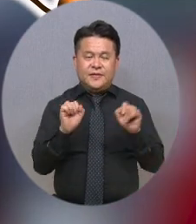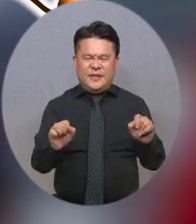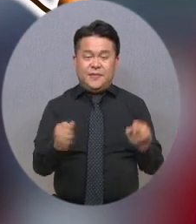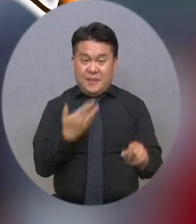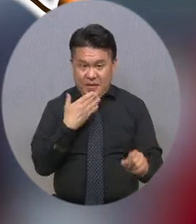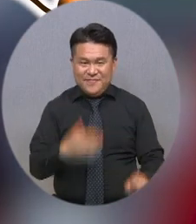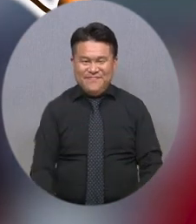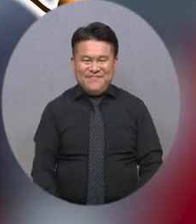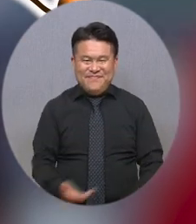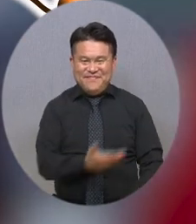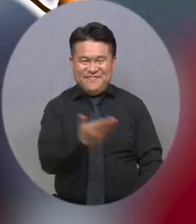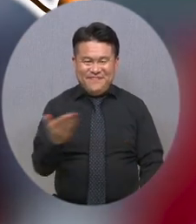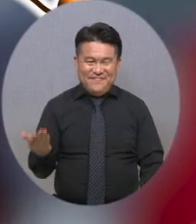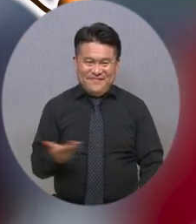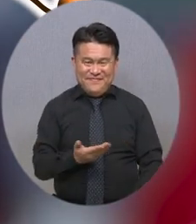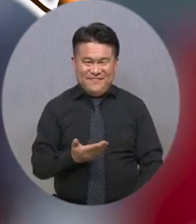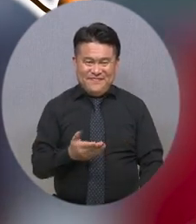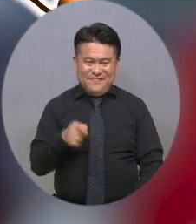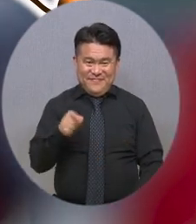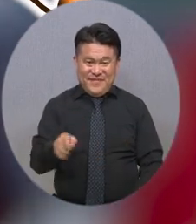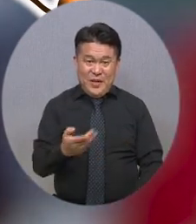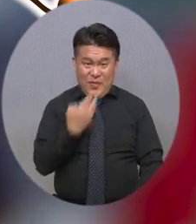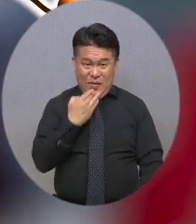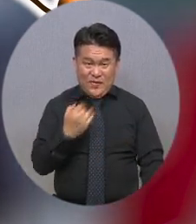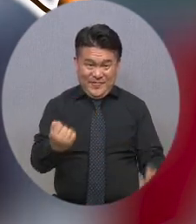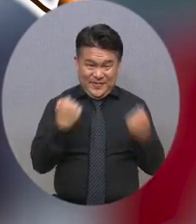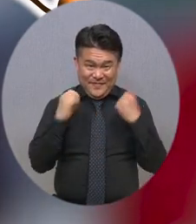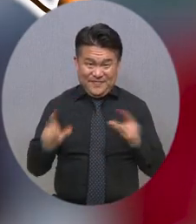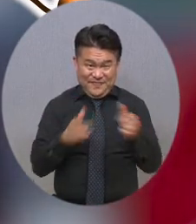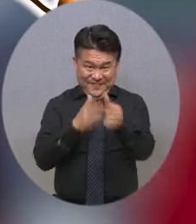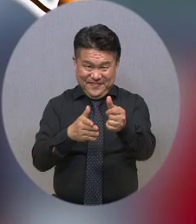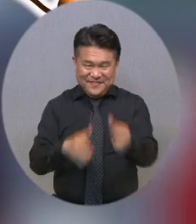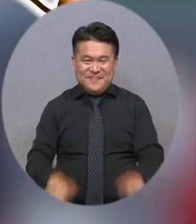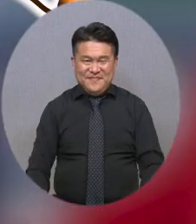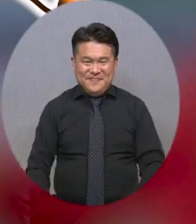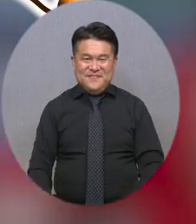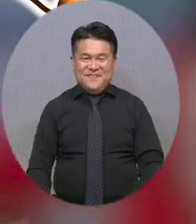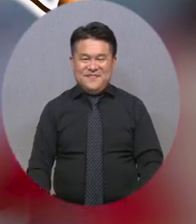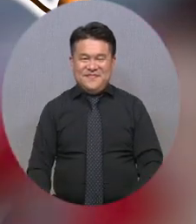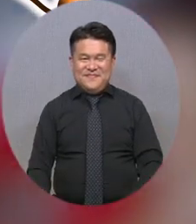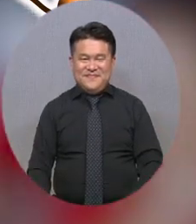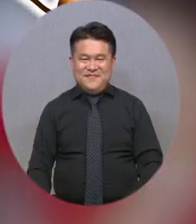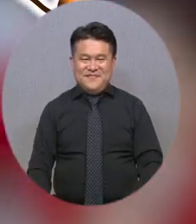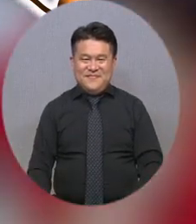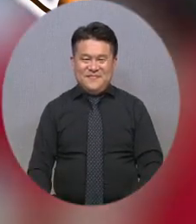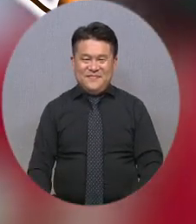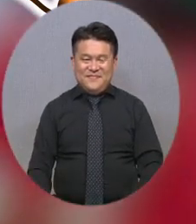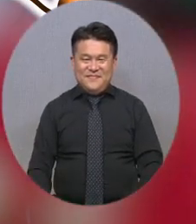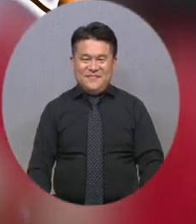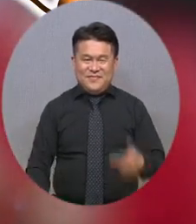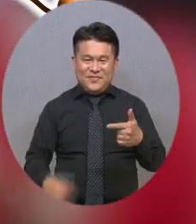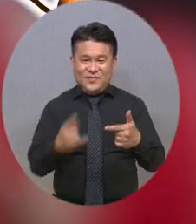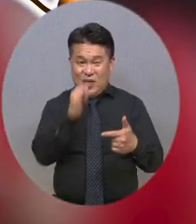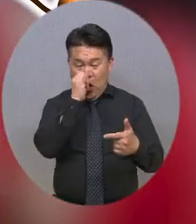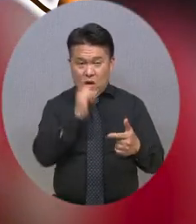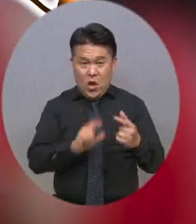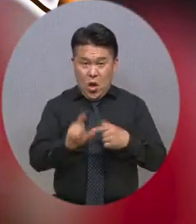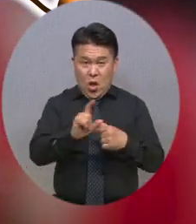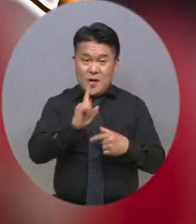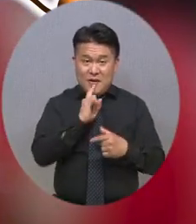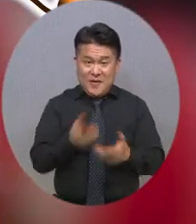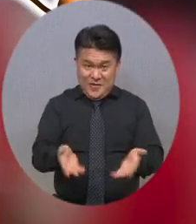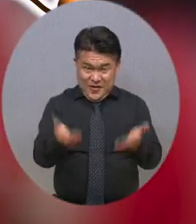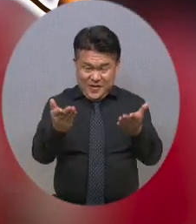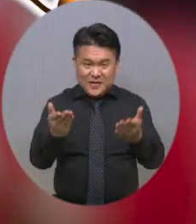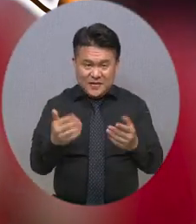있겠죠. 여러분 에버가닉 함초 소금을 드시고 건강하게 사십시오. 네. 더 6초. 네, 더 애들이